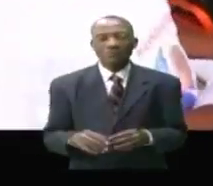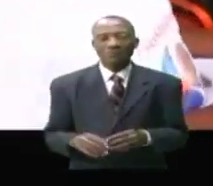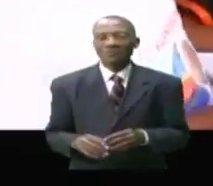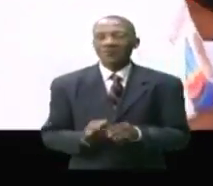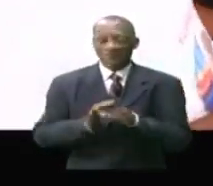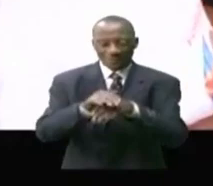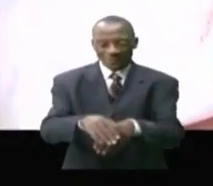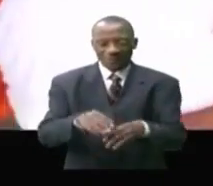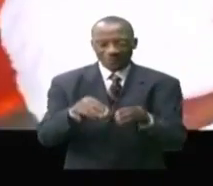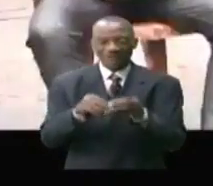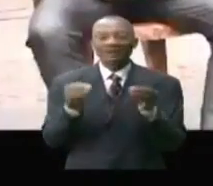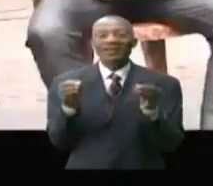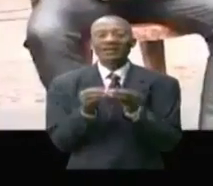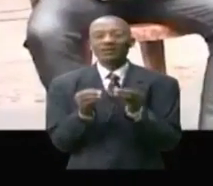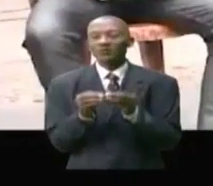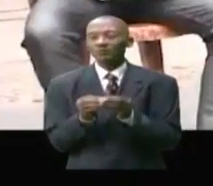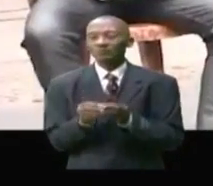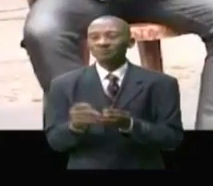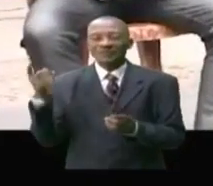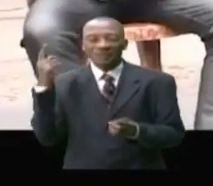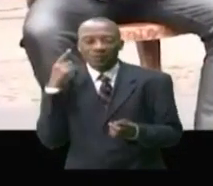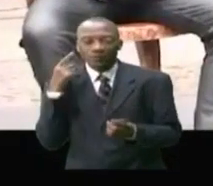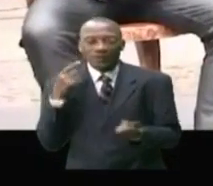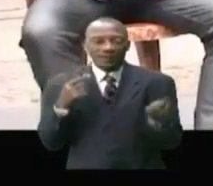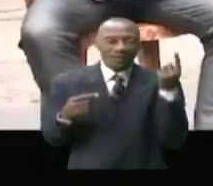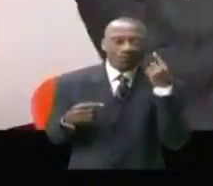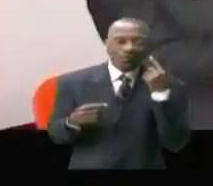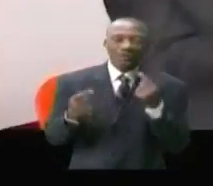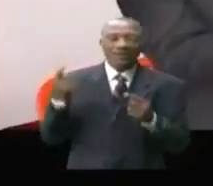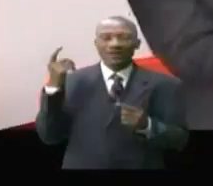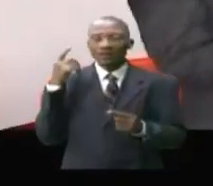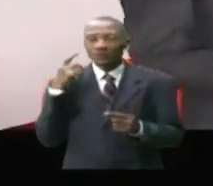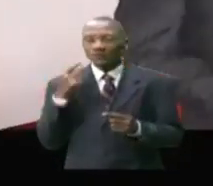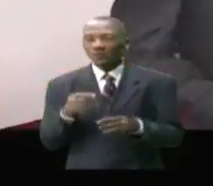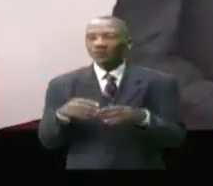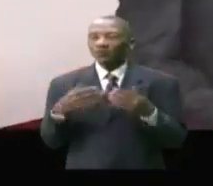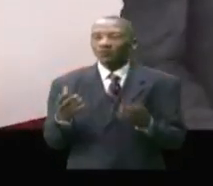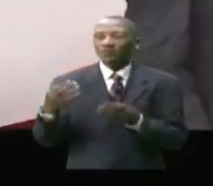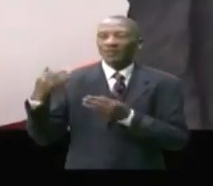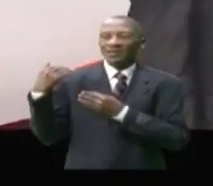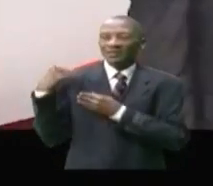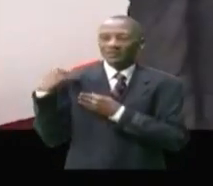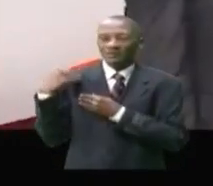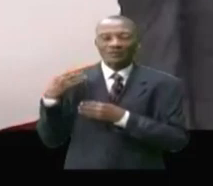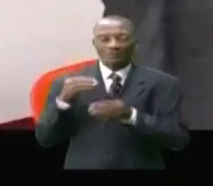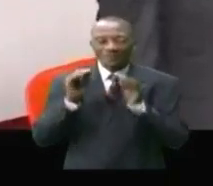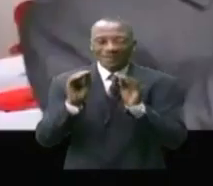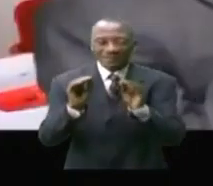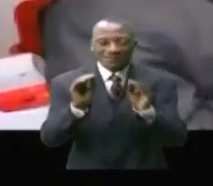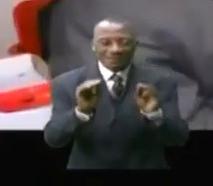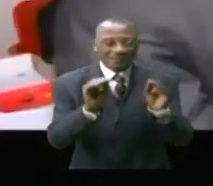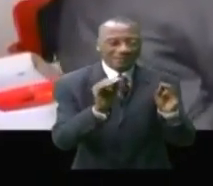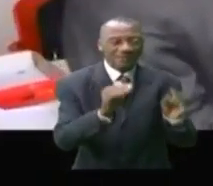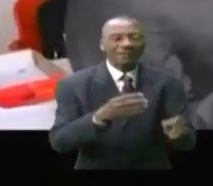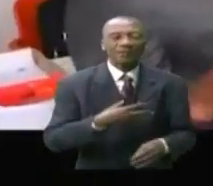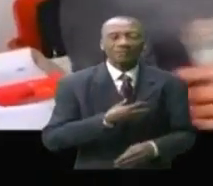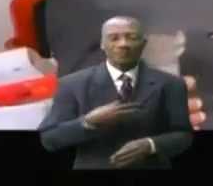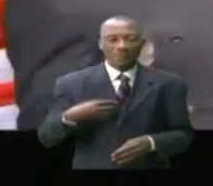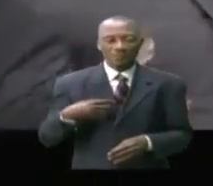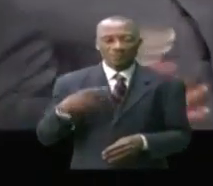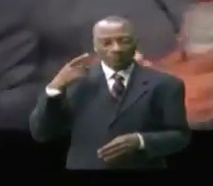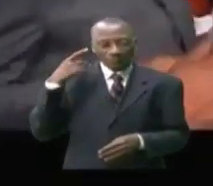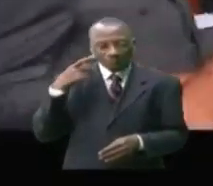autour de lui les coordonnateurs centraux des 46 bases qui comptent les districts de Funa et les membres identifiés